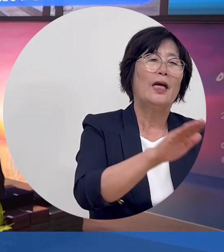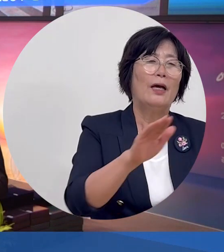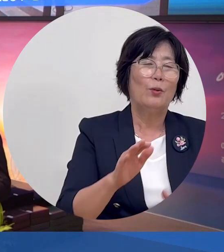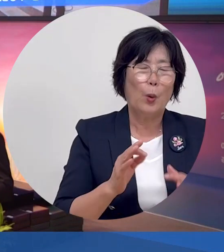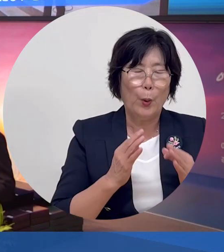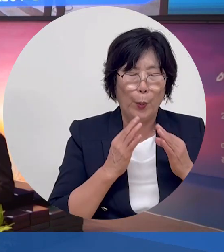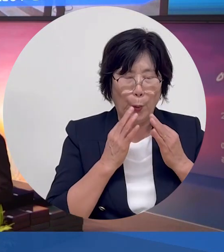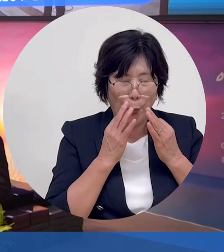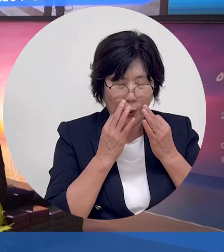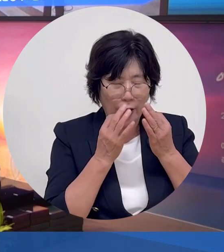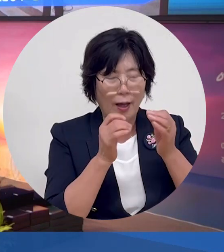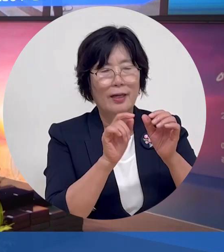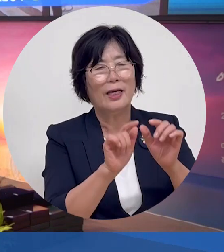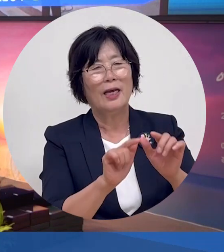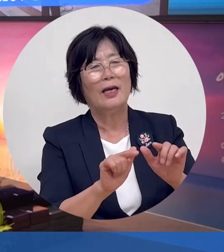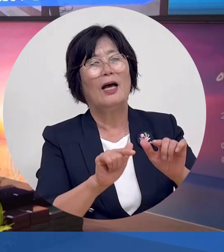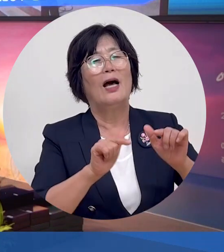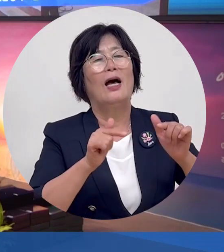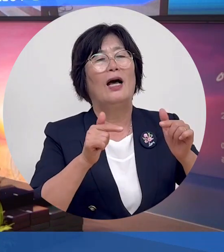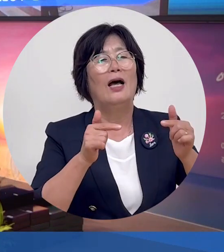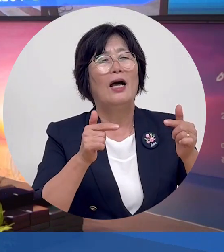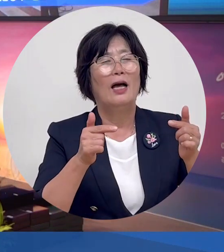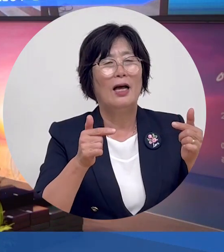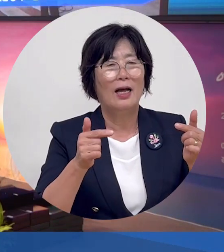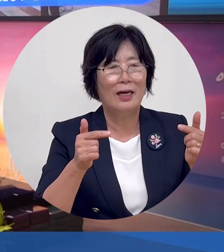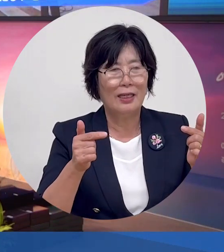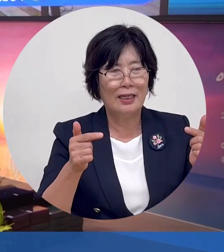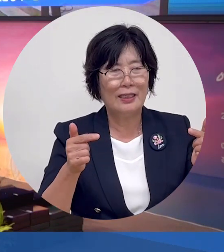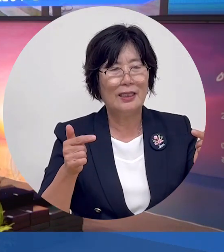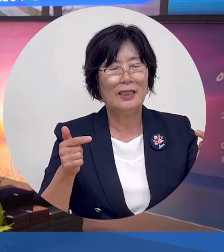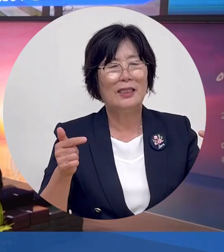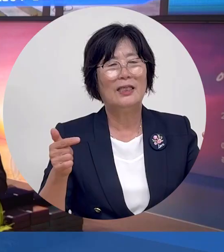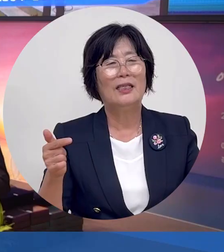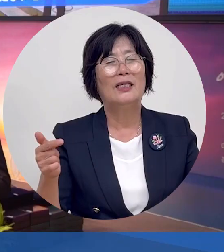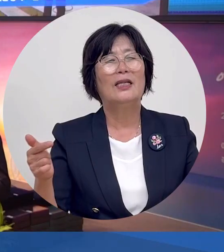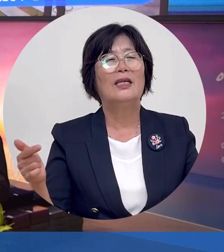우리의 노력이 아닌